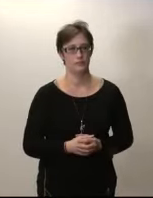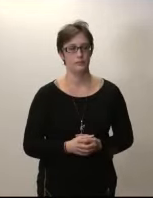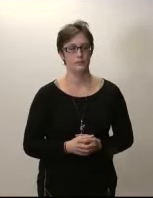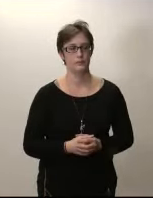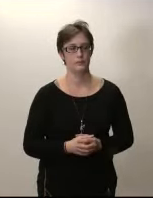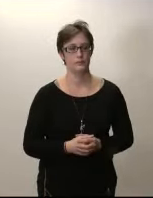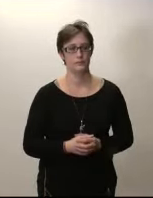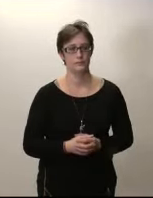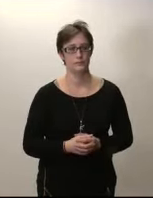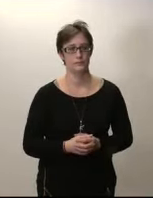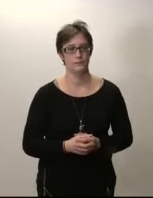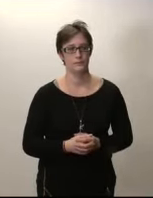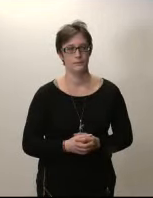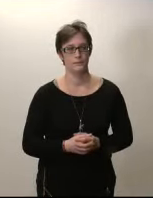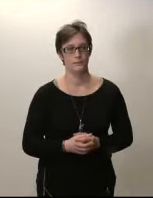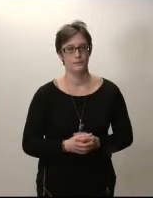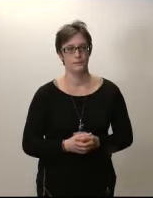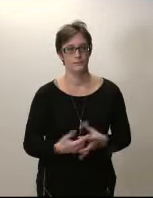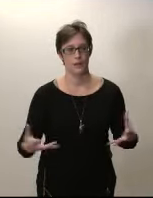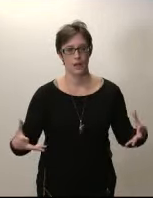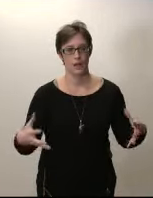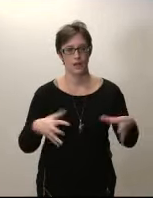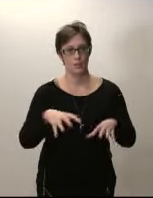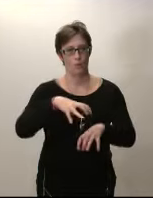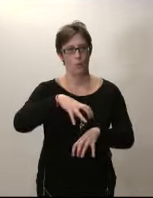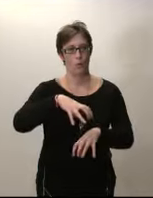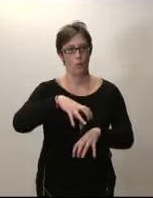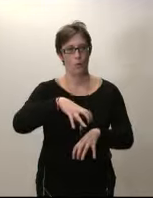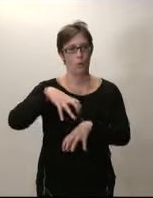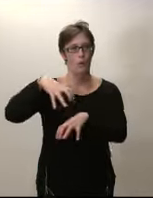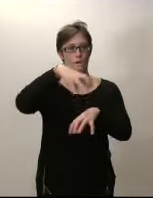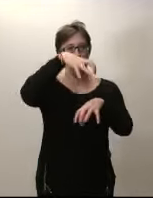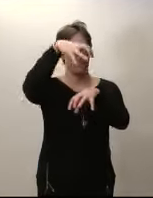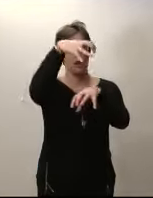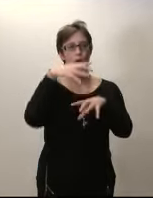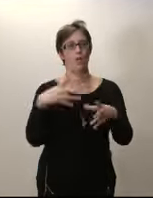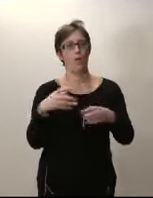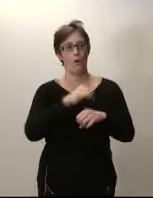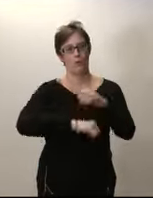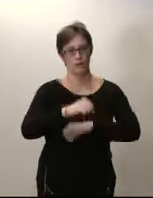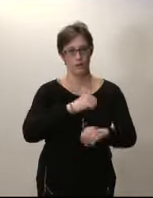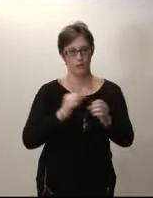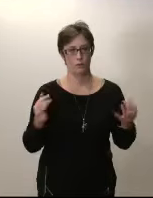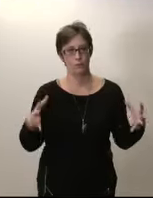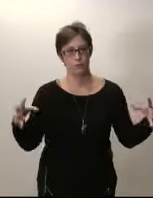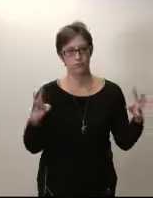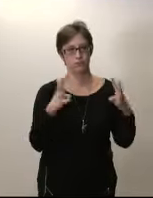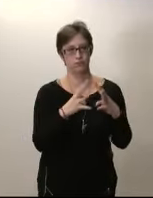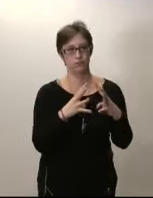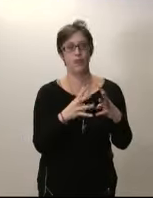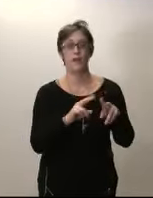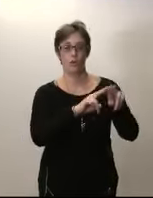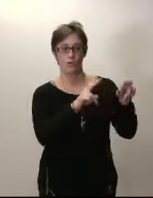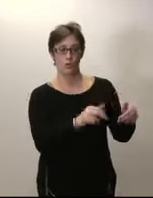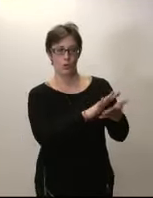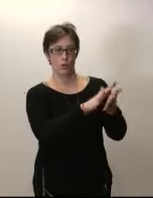Organisation d'un rassemblement de Montgolfière 2016, Thionville Ballon de Lumière, passation d'une convention avec